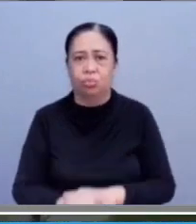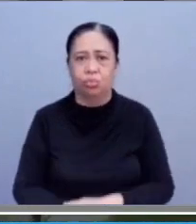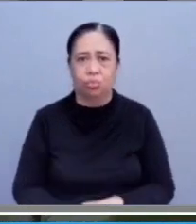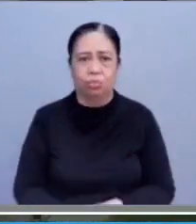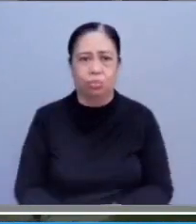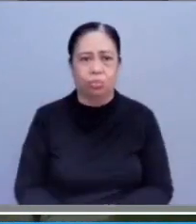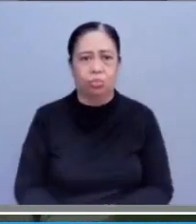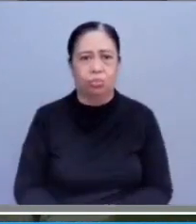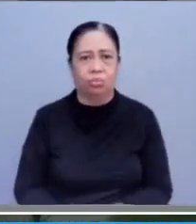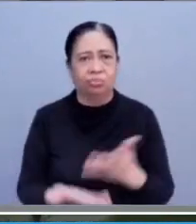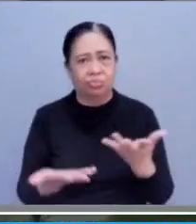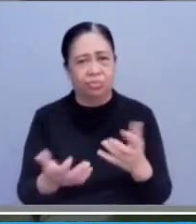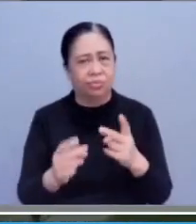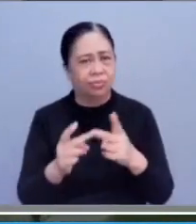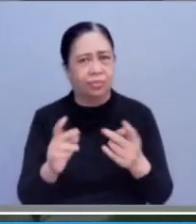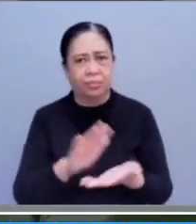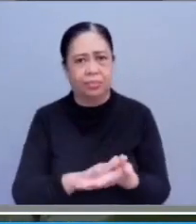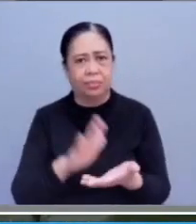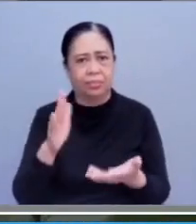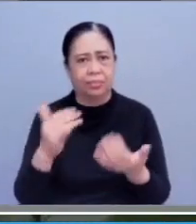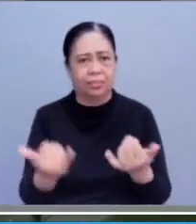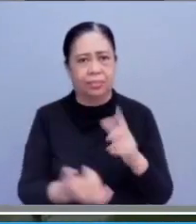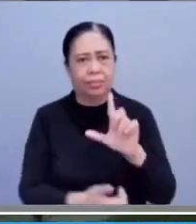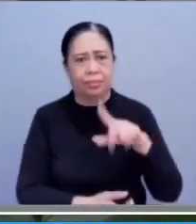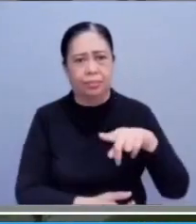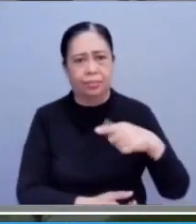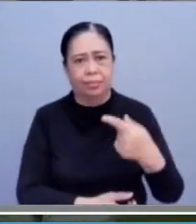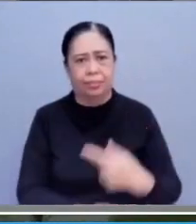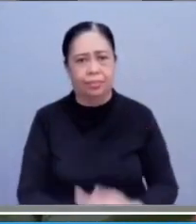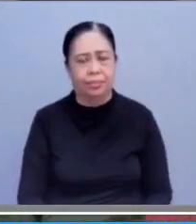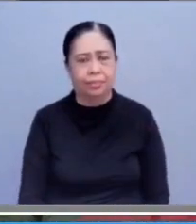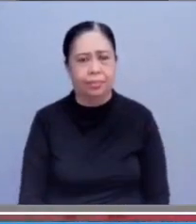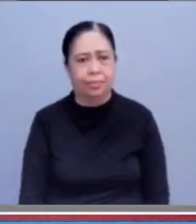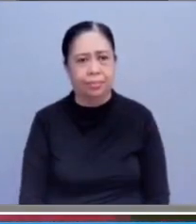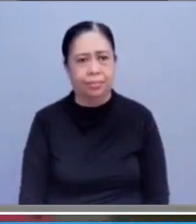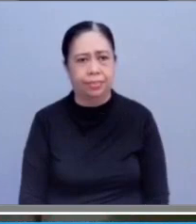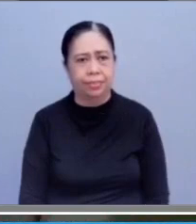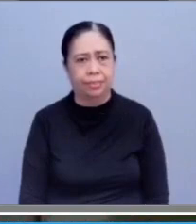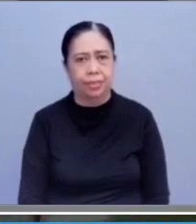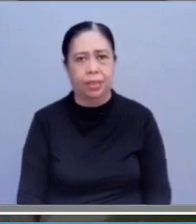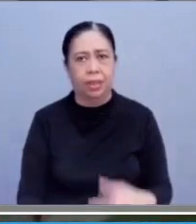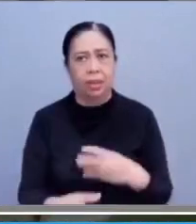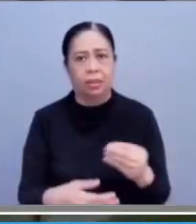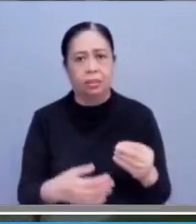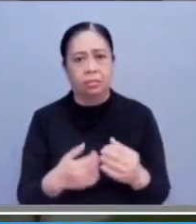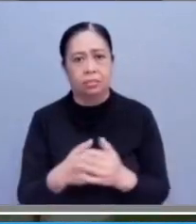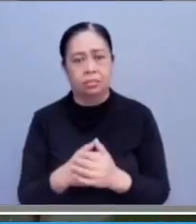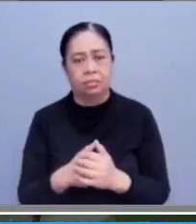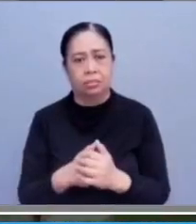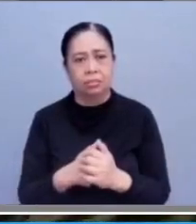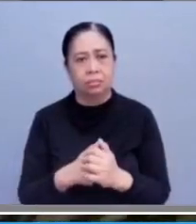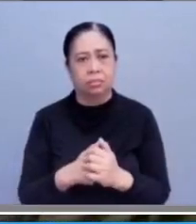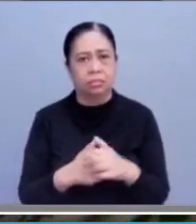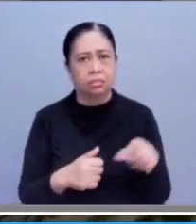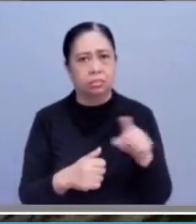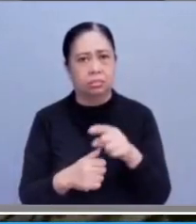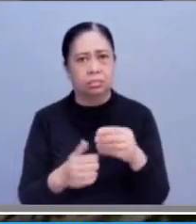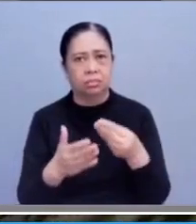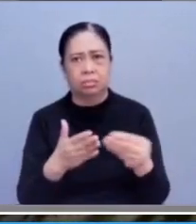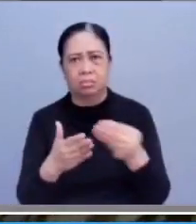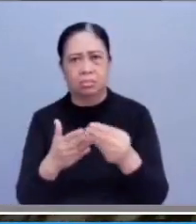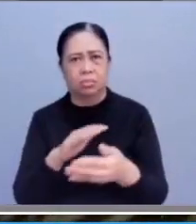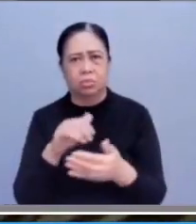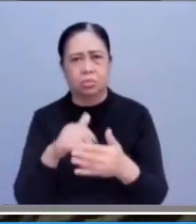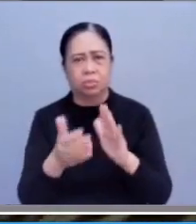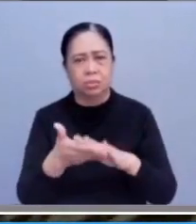masyado pong mataas ngayon ang ating LPG at itong mga ano mga bilihin maging itlog